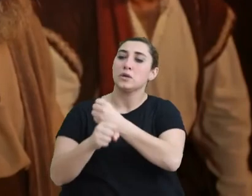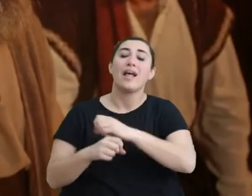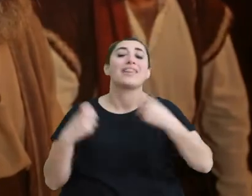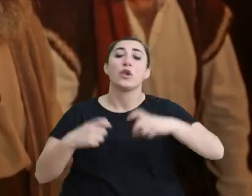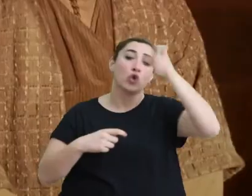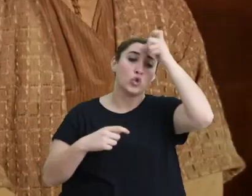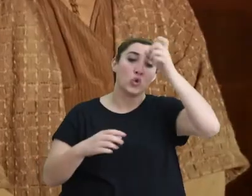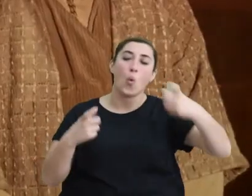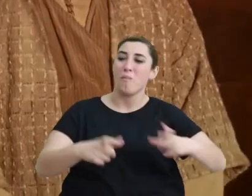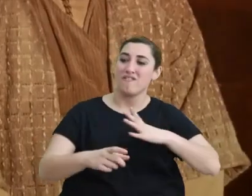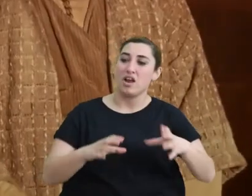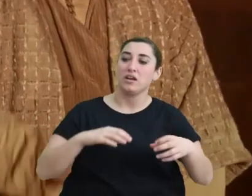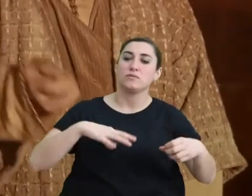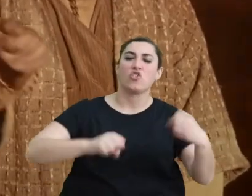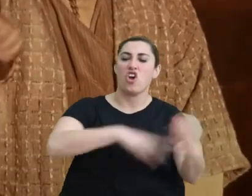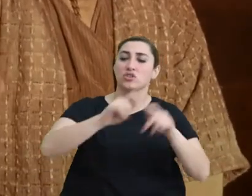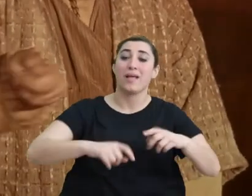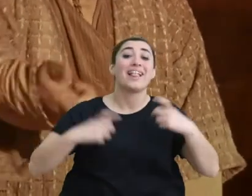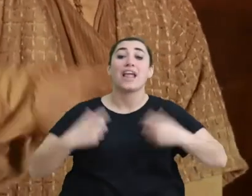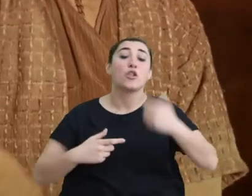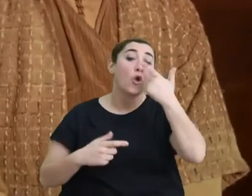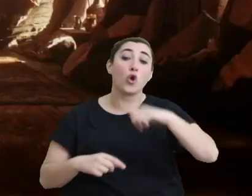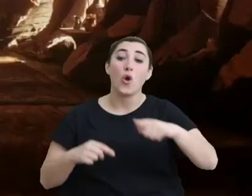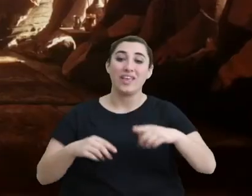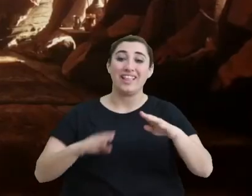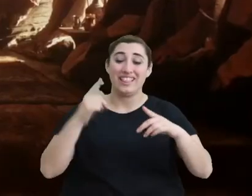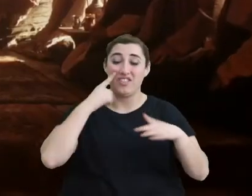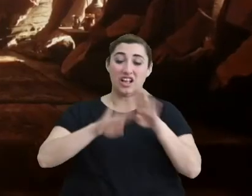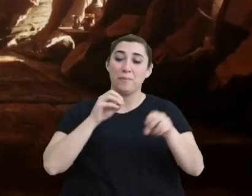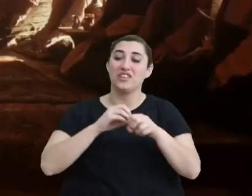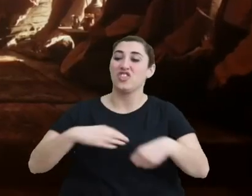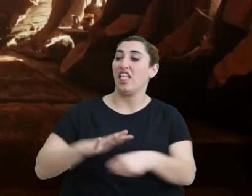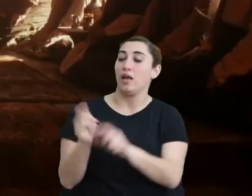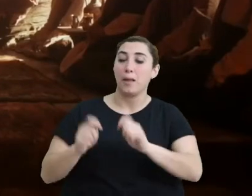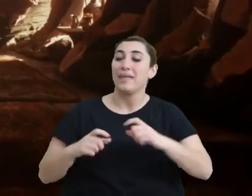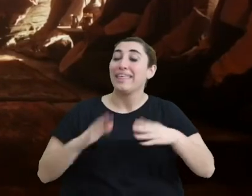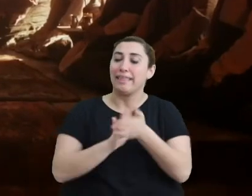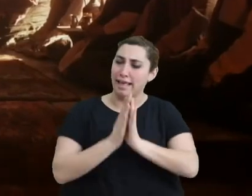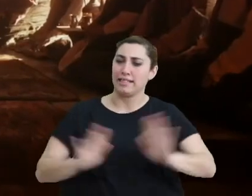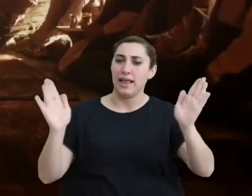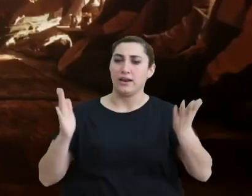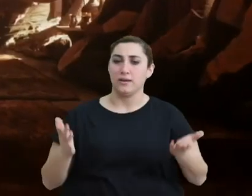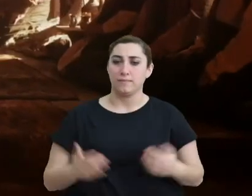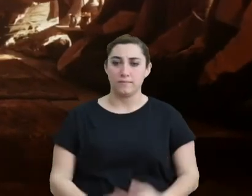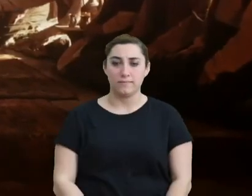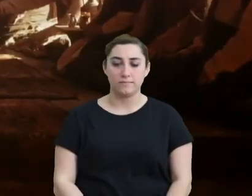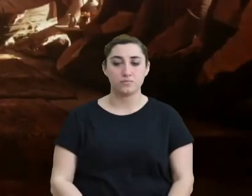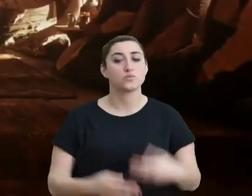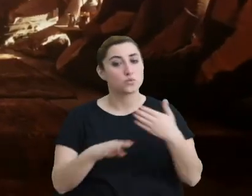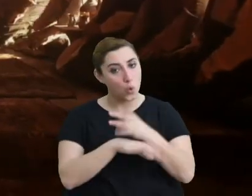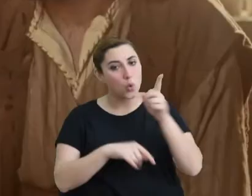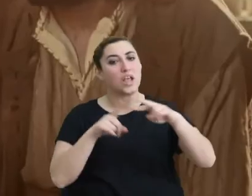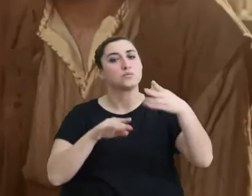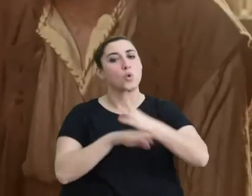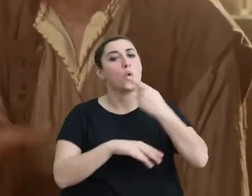var talan edilir. Nerede bir köylü devlet kapısında eşik öper. Yetti gari ağalar, yetti. Doğru söylüyor. Azmi ağa